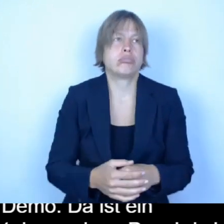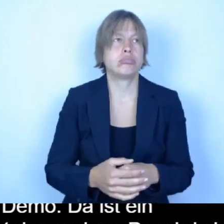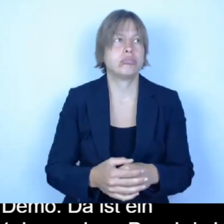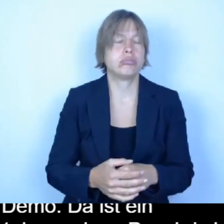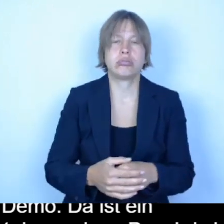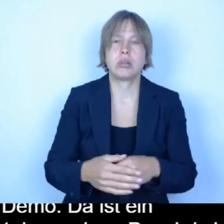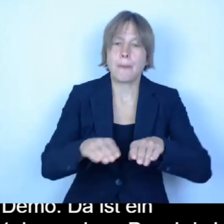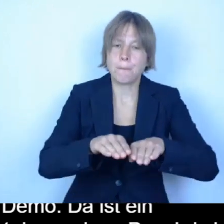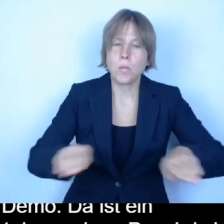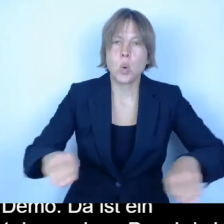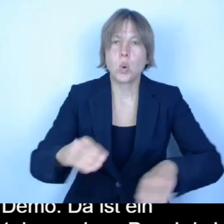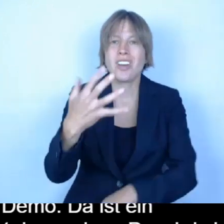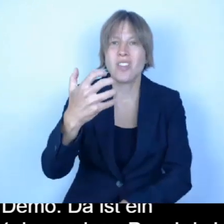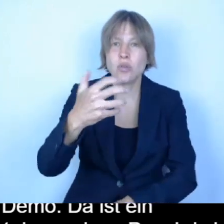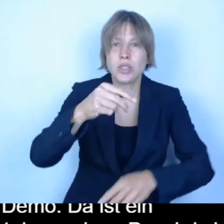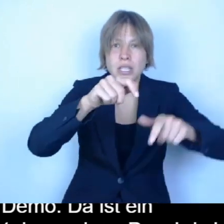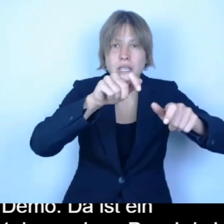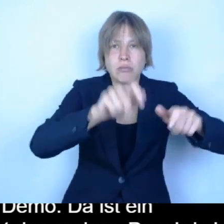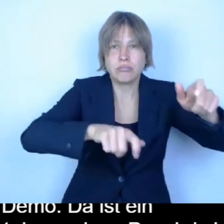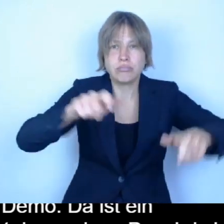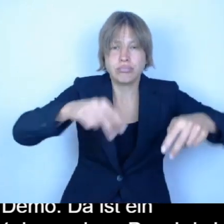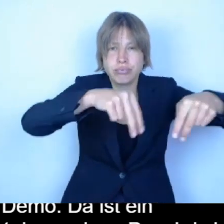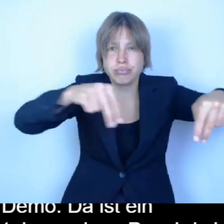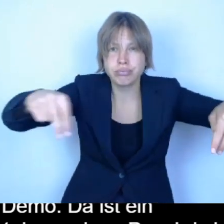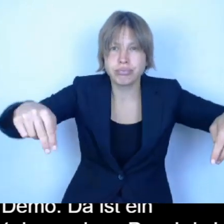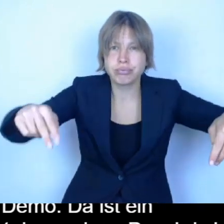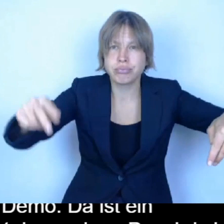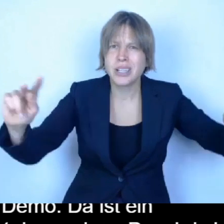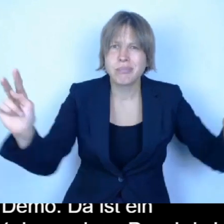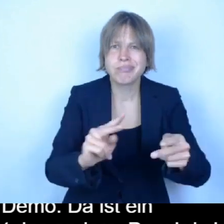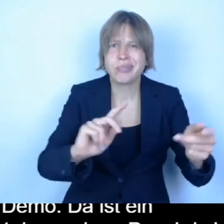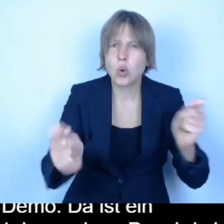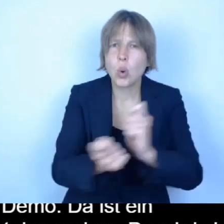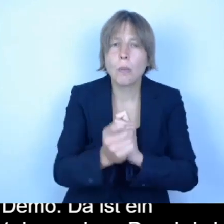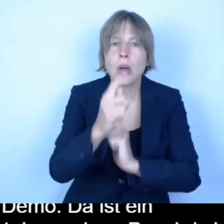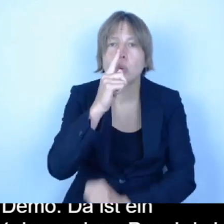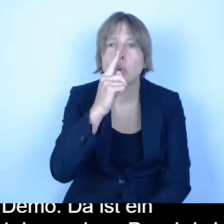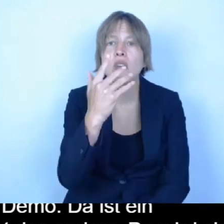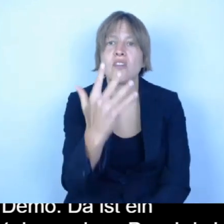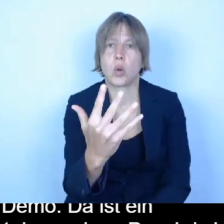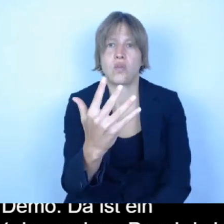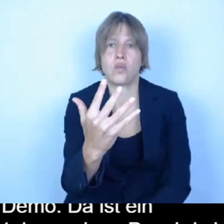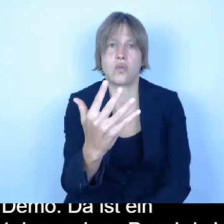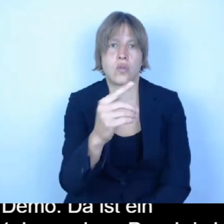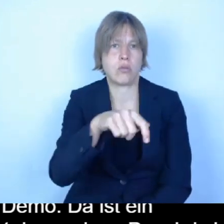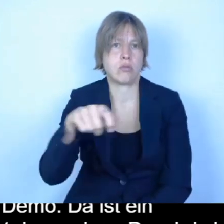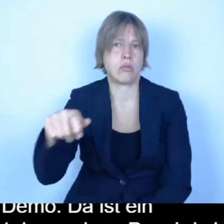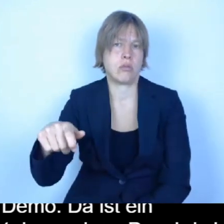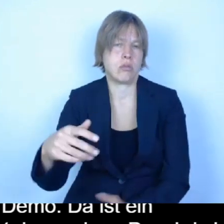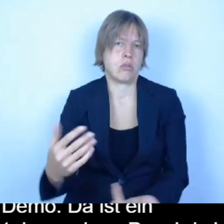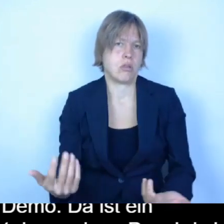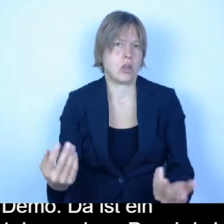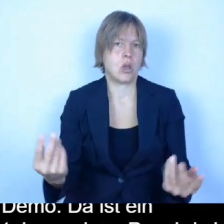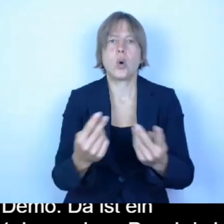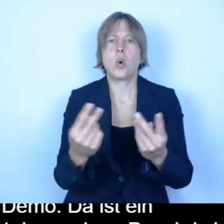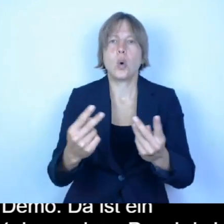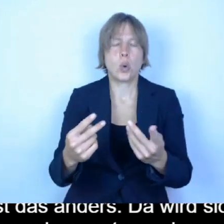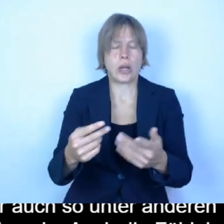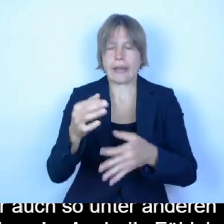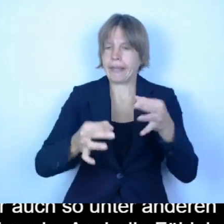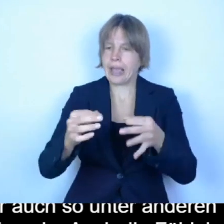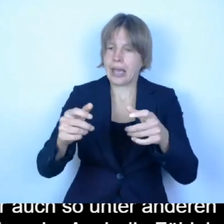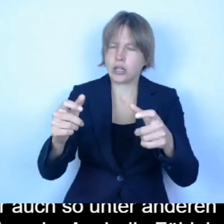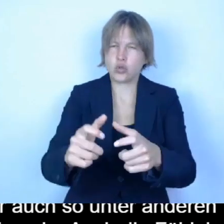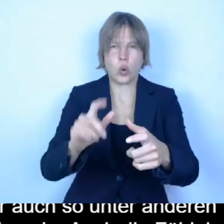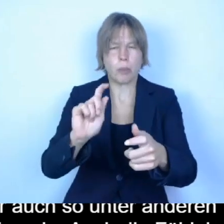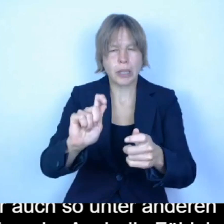Stück etwas ergänzen. Das meinte ich auch mit innovativ zu arbeiten. Ich kann mir sogar vorstellen, dass es sehr viele Besucher und Zuschauer ganz